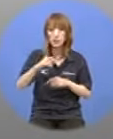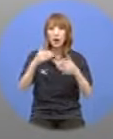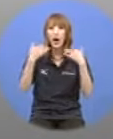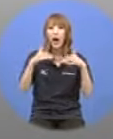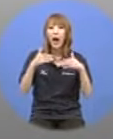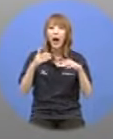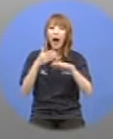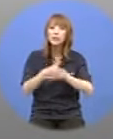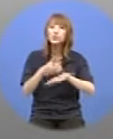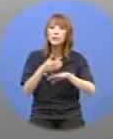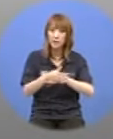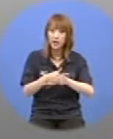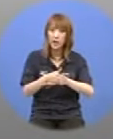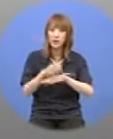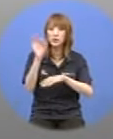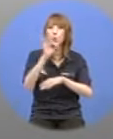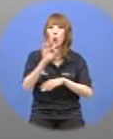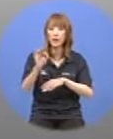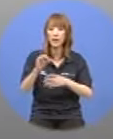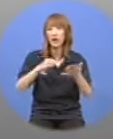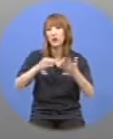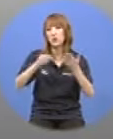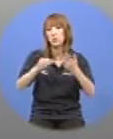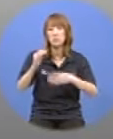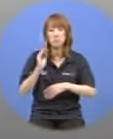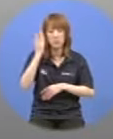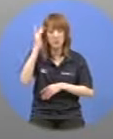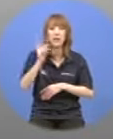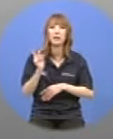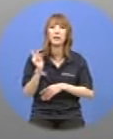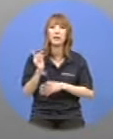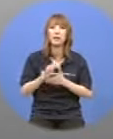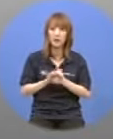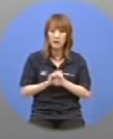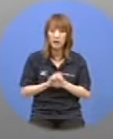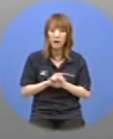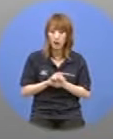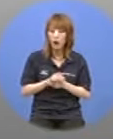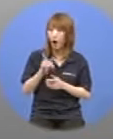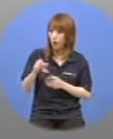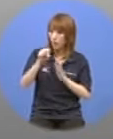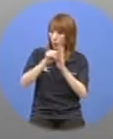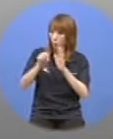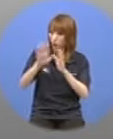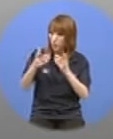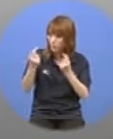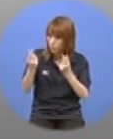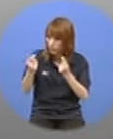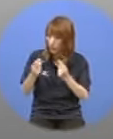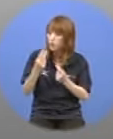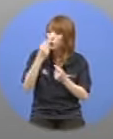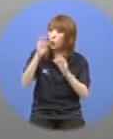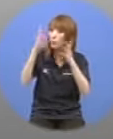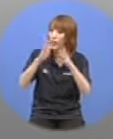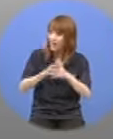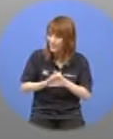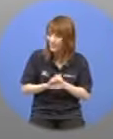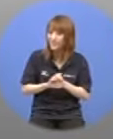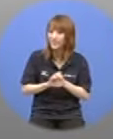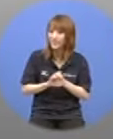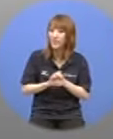品だったんで、なかなか最初は売れなかったんですけど、 あれ効きますよね。 ありがとうございます。 それから匂いしないし そうです